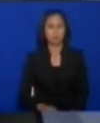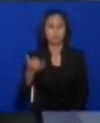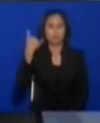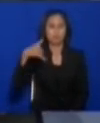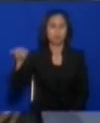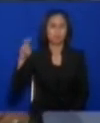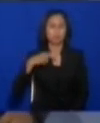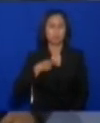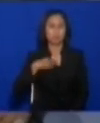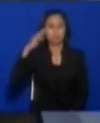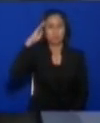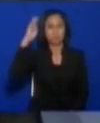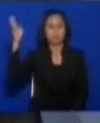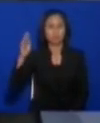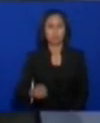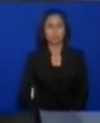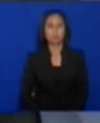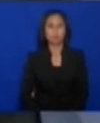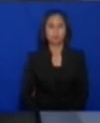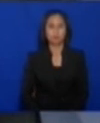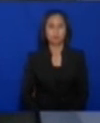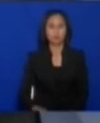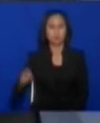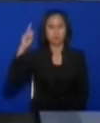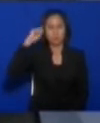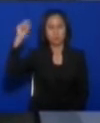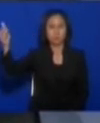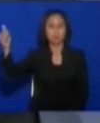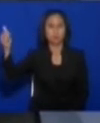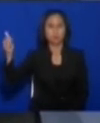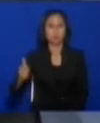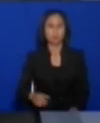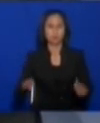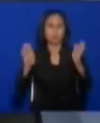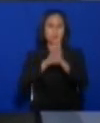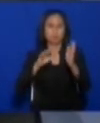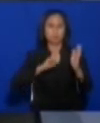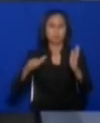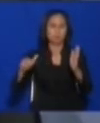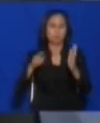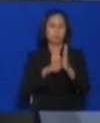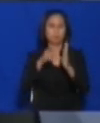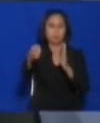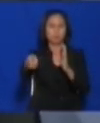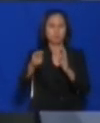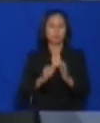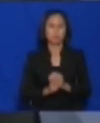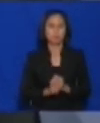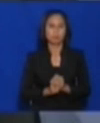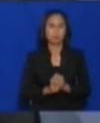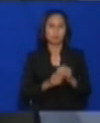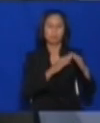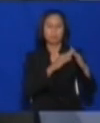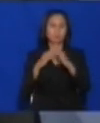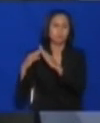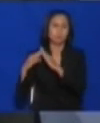mengusung tema besar terjadi kasih Bersama Dedy Jumadi menuju kota Tegal kaya inovasi berdedikasi